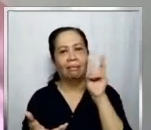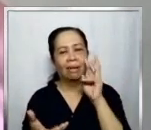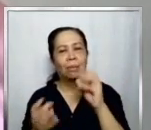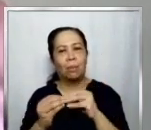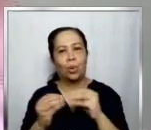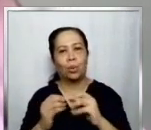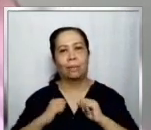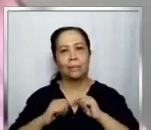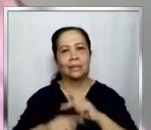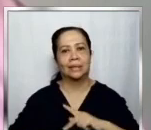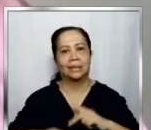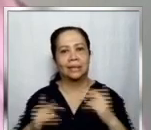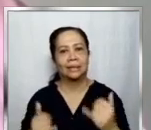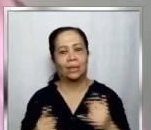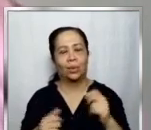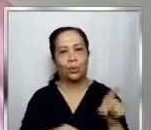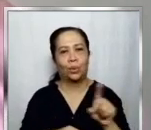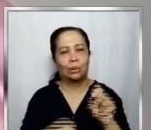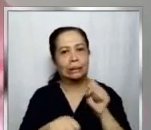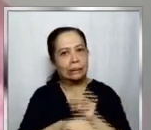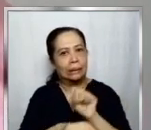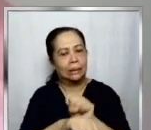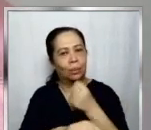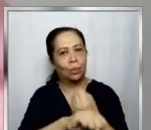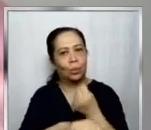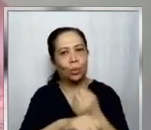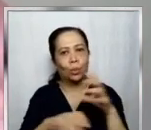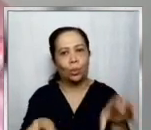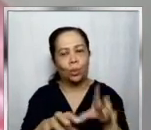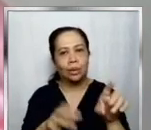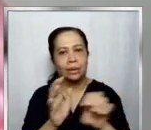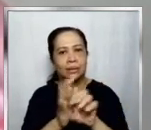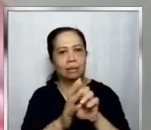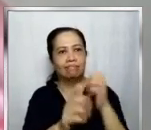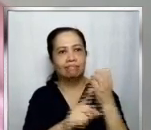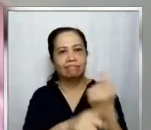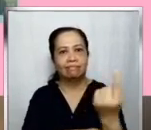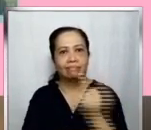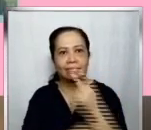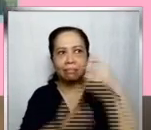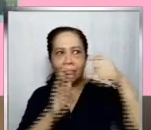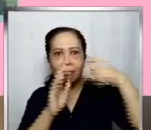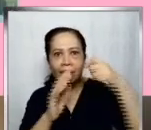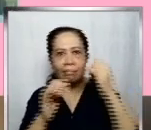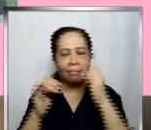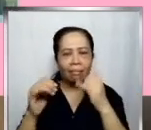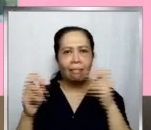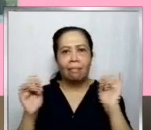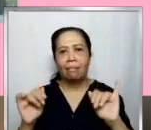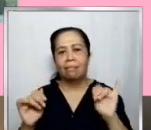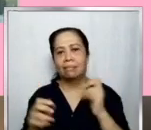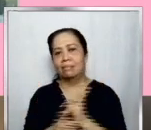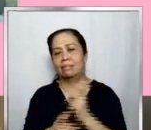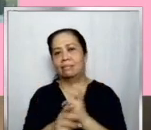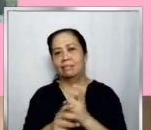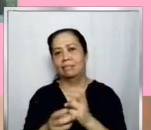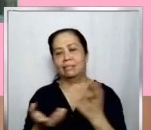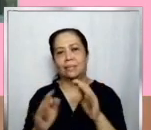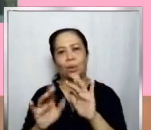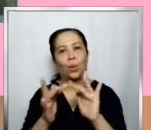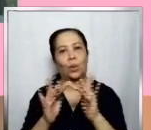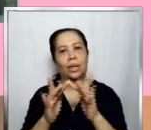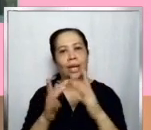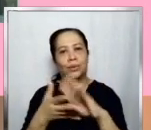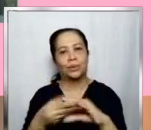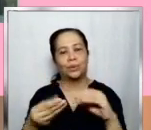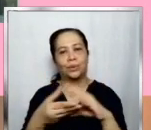ngayon yung hirap ng trabaho ng bawat isa sa taping day talaga. Exclusive lang online ang story na ito na